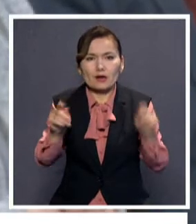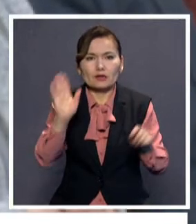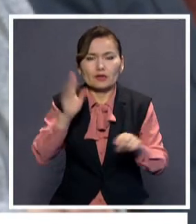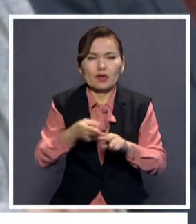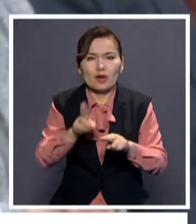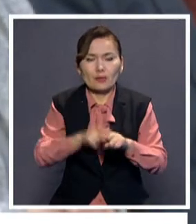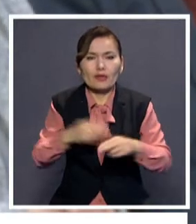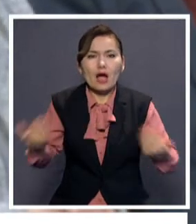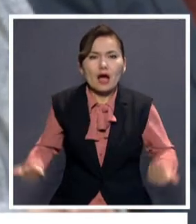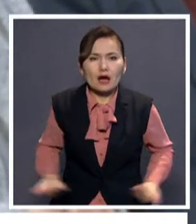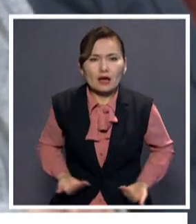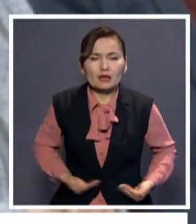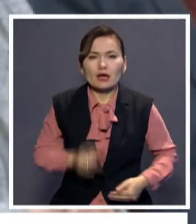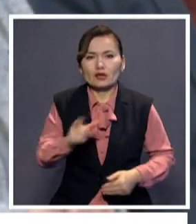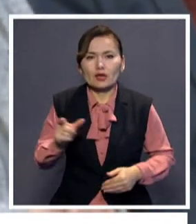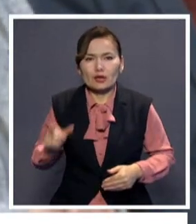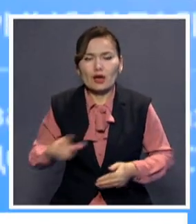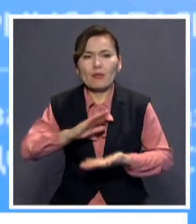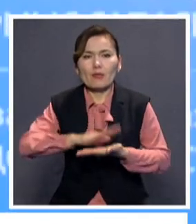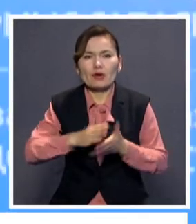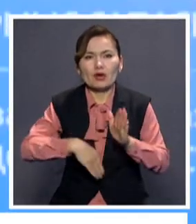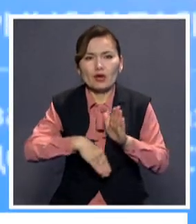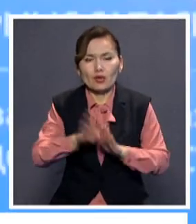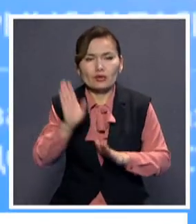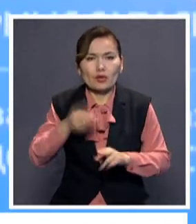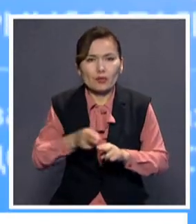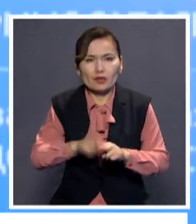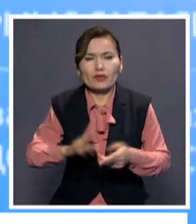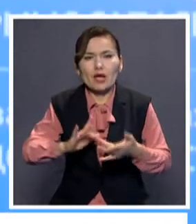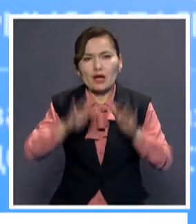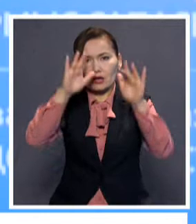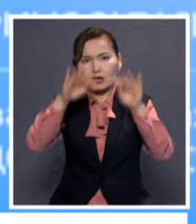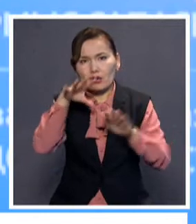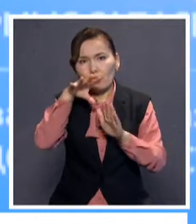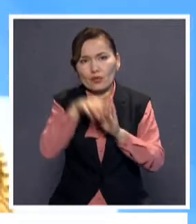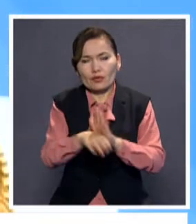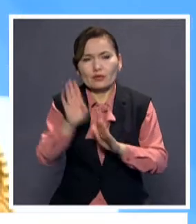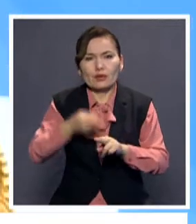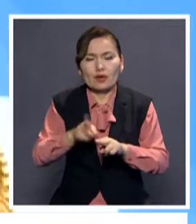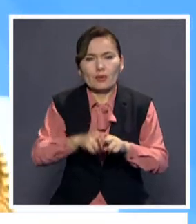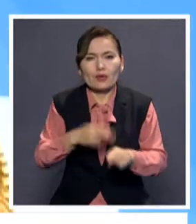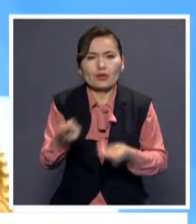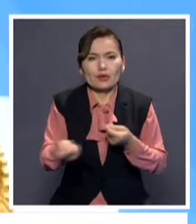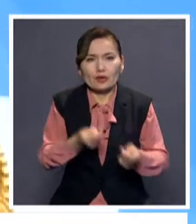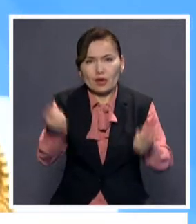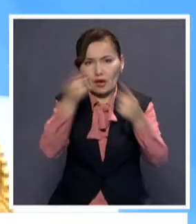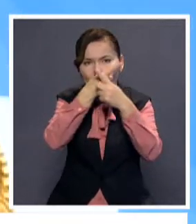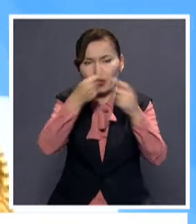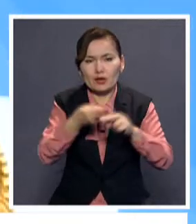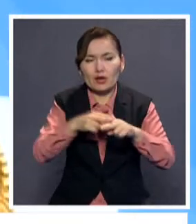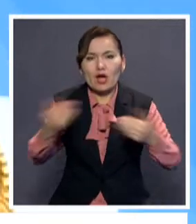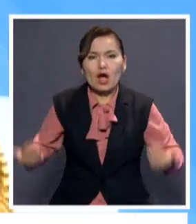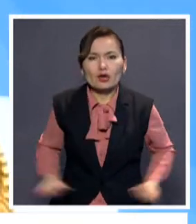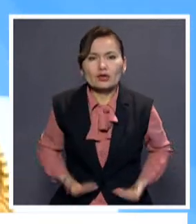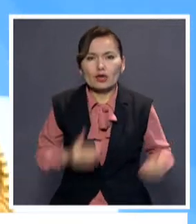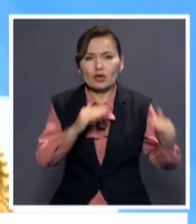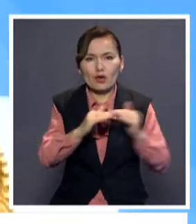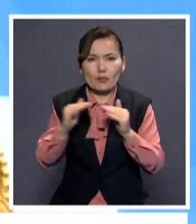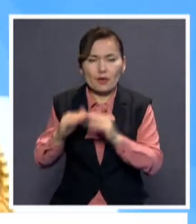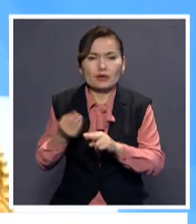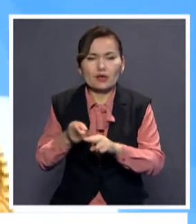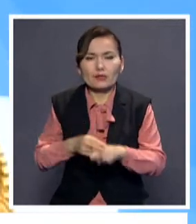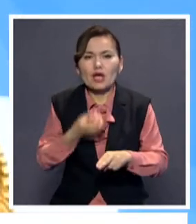жақсартуға негізделген стратегиялық құжатты облыс активі талқылады. Қала әкімі жолдауға сәйкес құрылған тұрғын үй коммуналдық сала бағытындағы